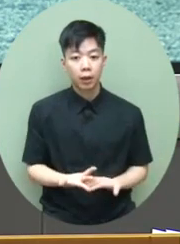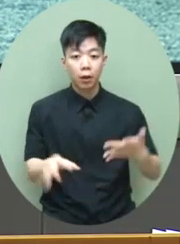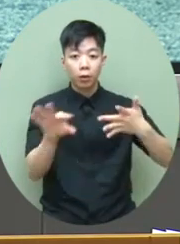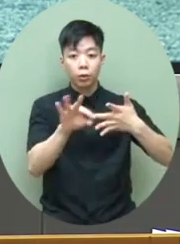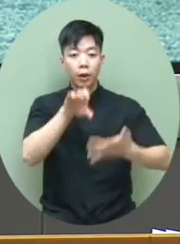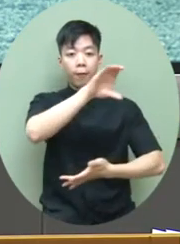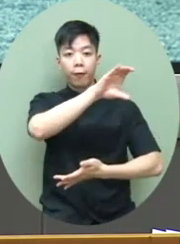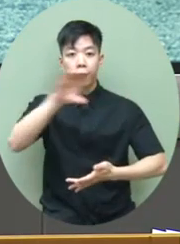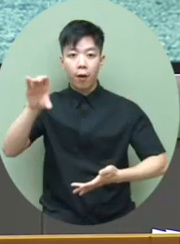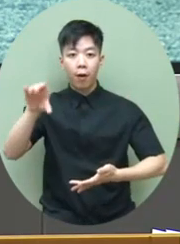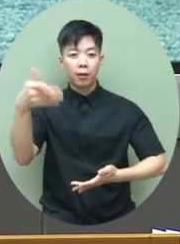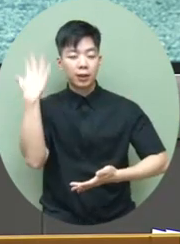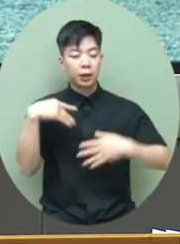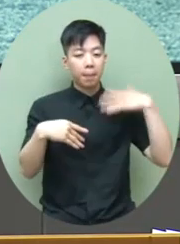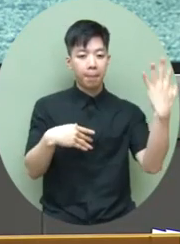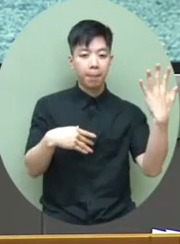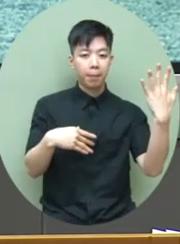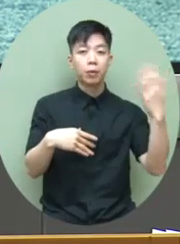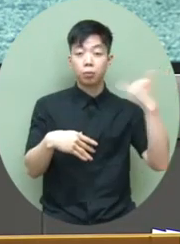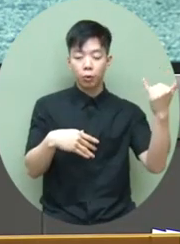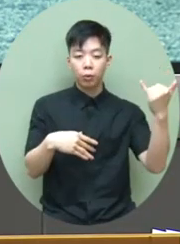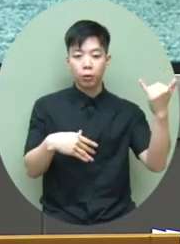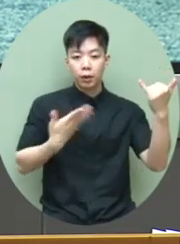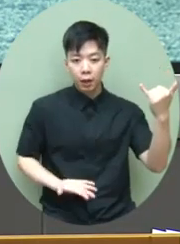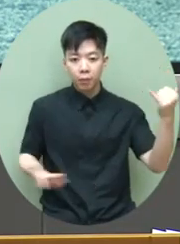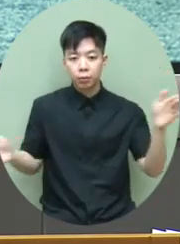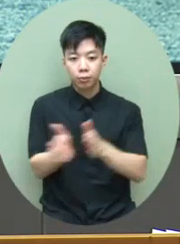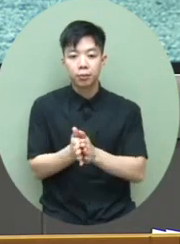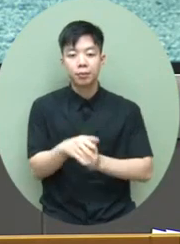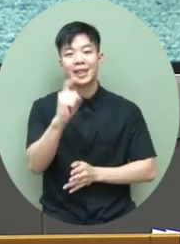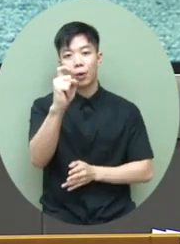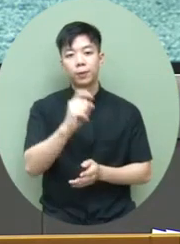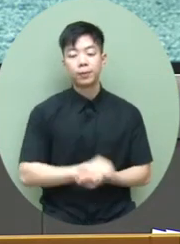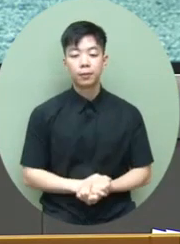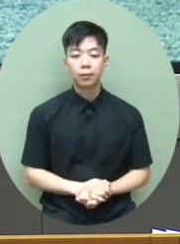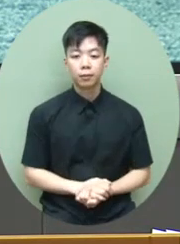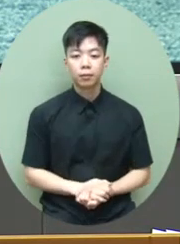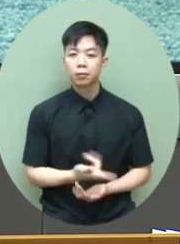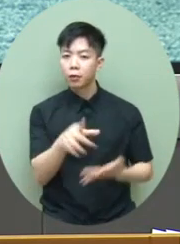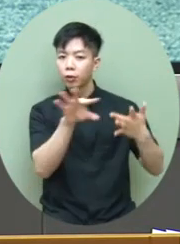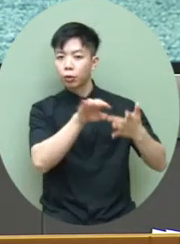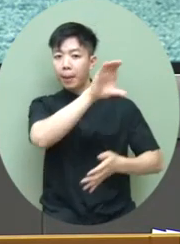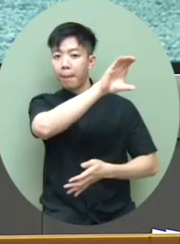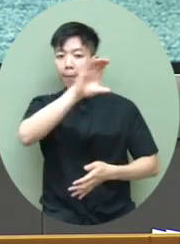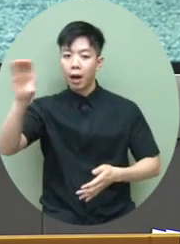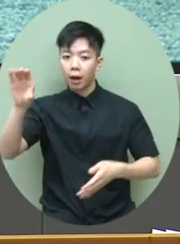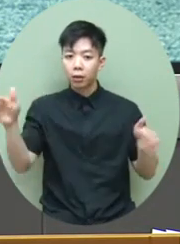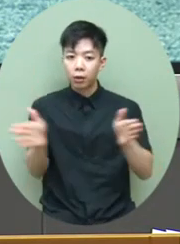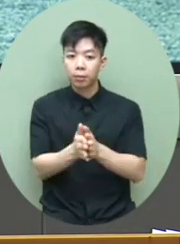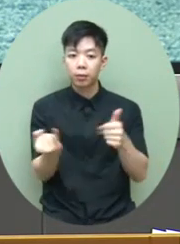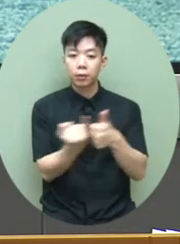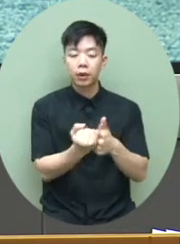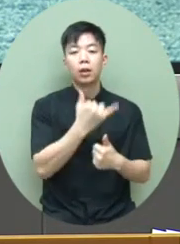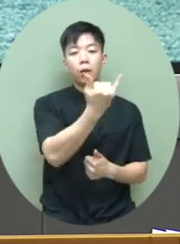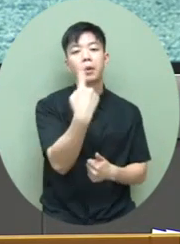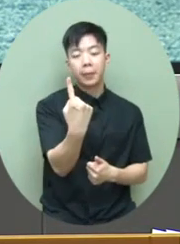之前嗰五個六個個案咧，一共有九個個案啦。咁嗰層宿舍咧，就總共有61個學